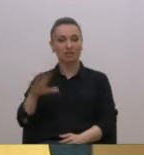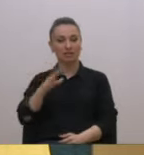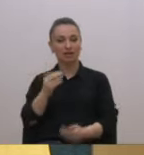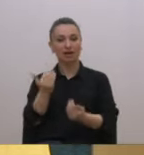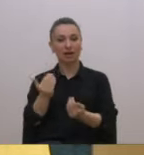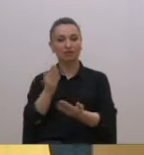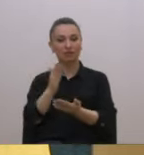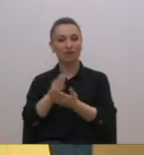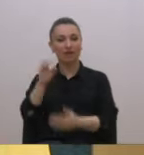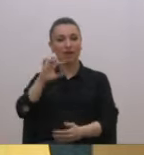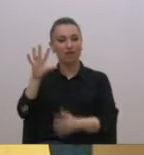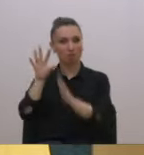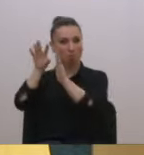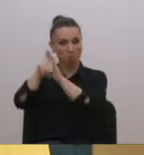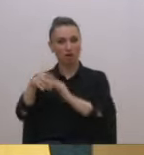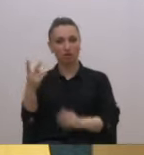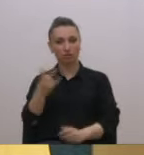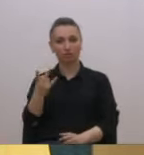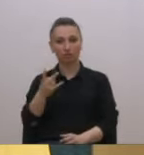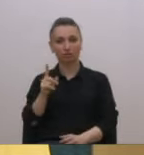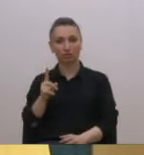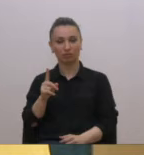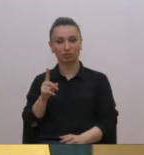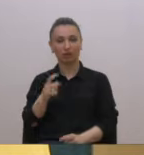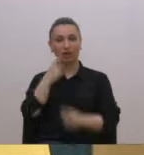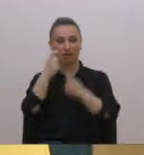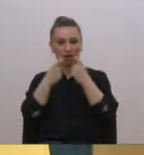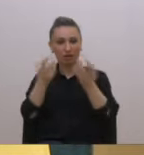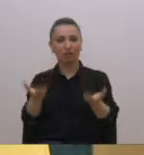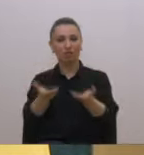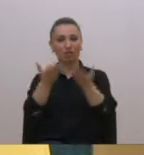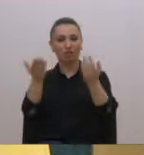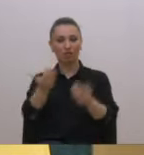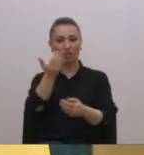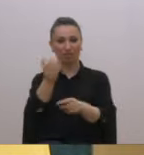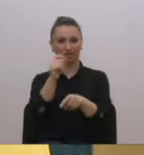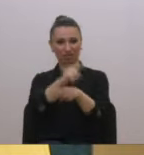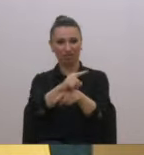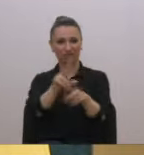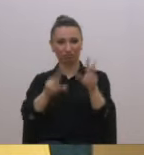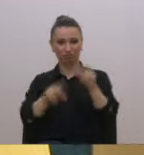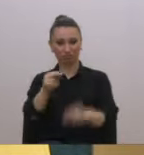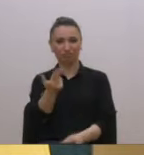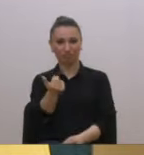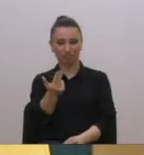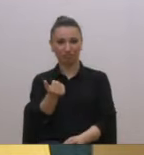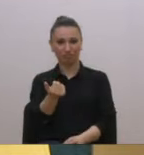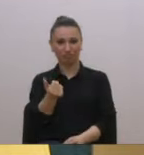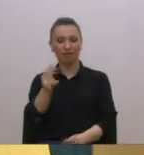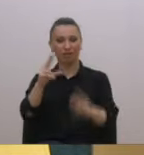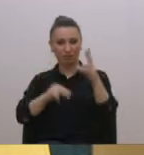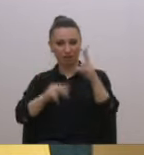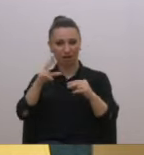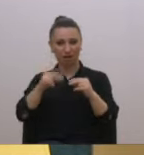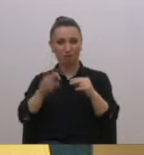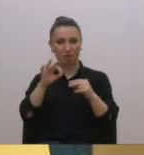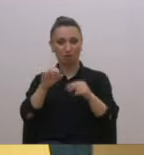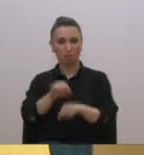არის ევროპაში. დიახ, იყვირეთ, იყვირეთ, ეგ არის თქვენი დავალება, კი ბატონო. ლაპარაკობთ